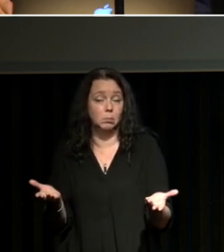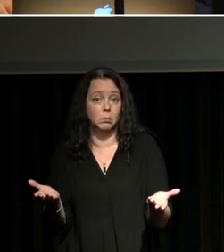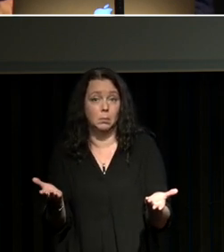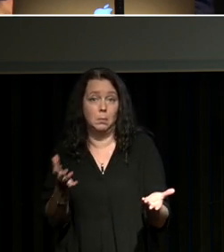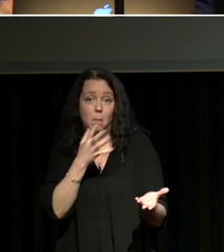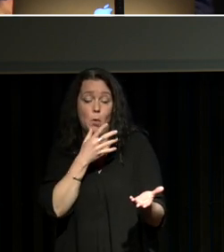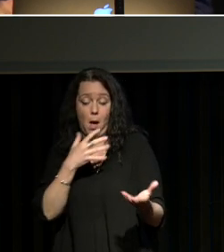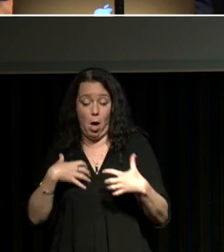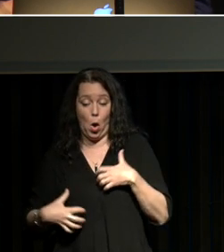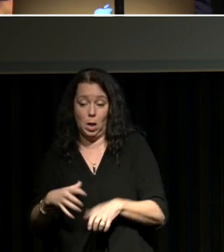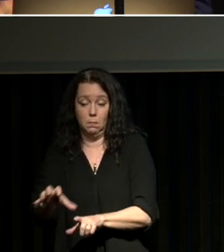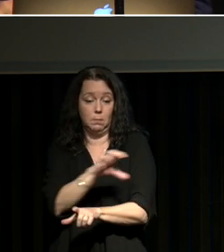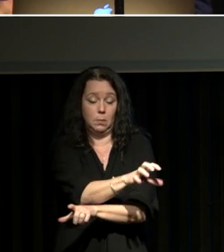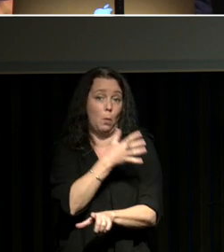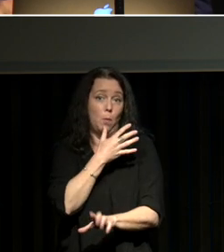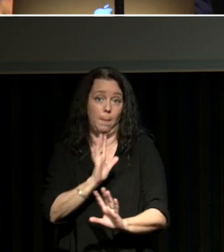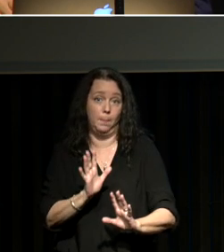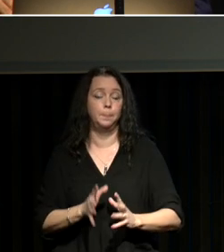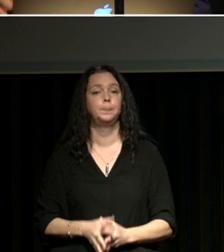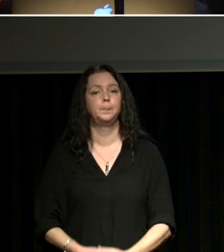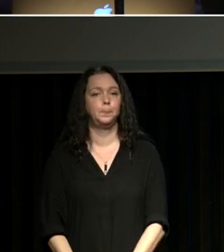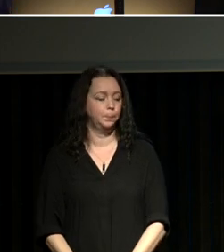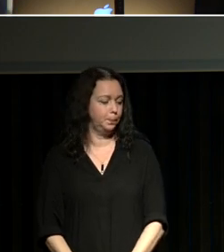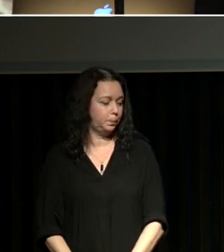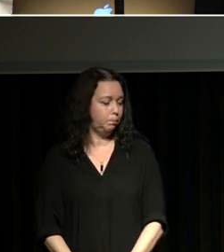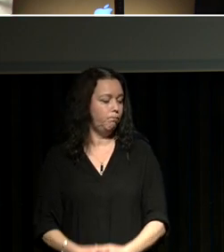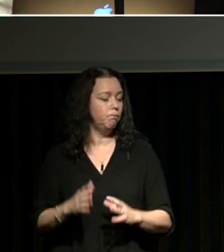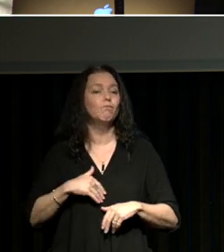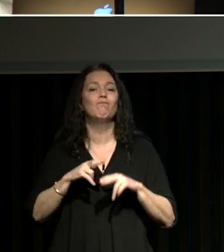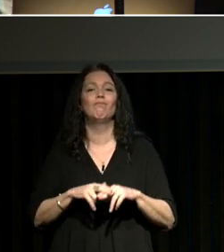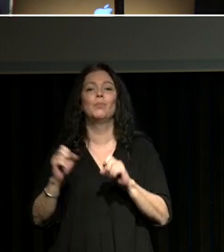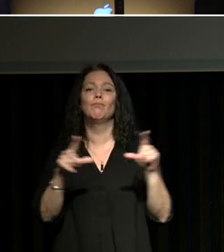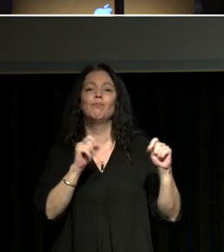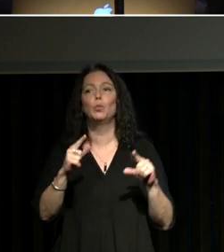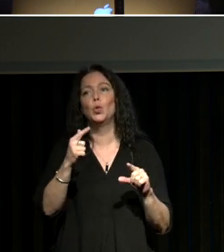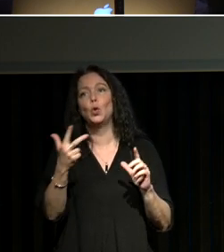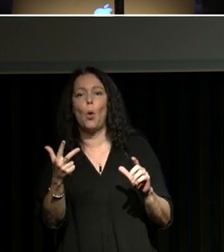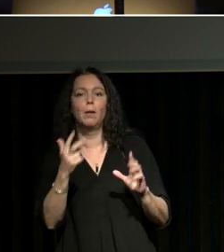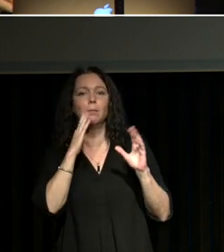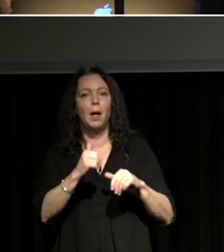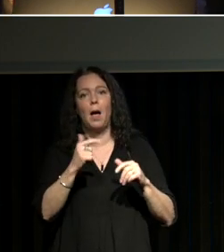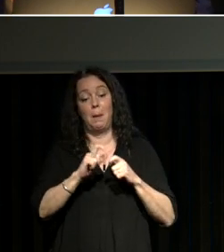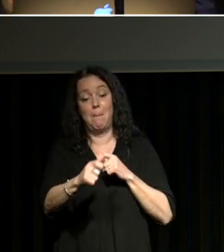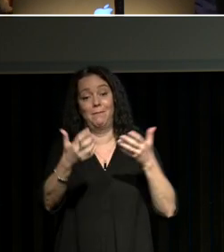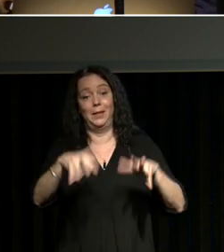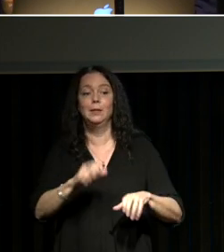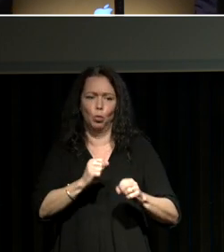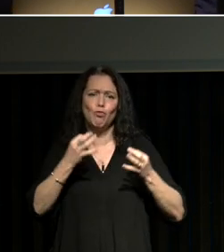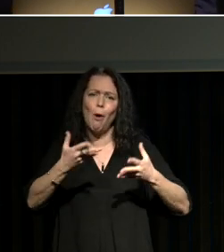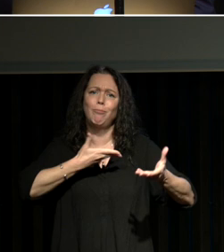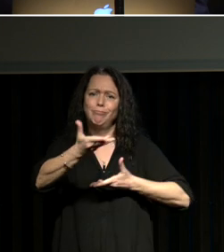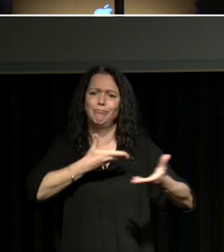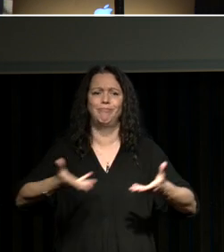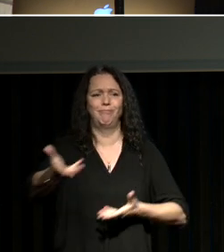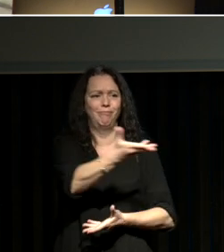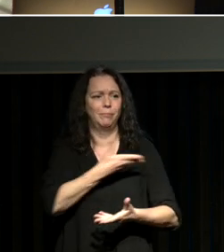on ne peut pas prélever les organes. Il ne me reste plus que 2 ou 3 diapositives, et après j'ai fini, comme ça on aura bien le temps de discuter. J'ai